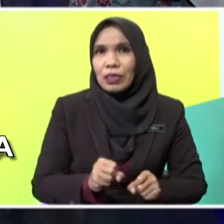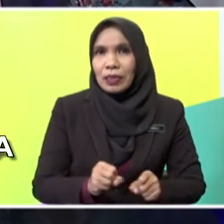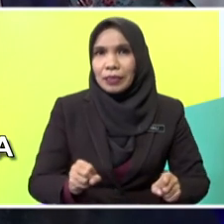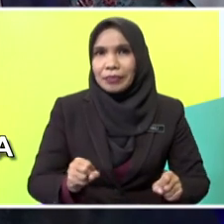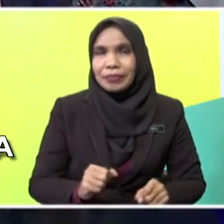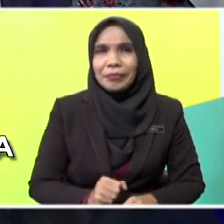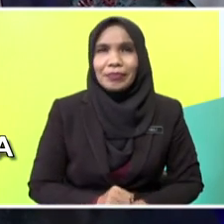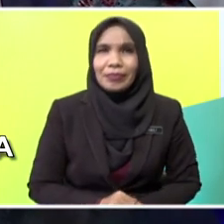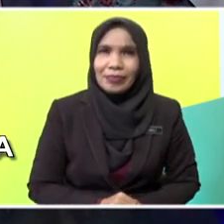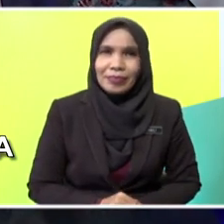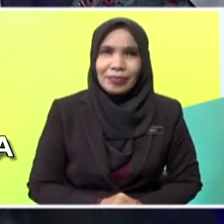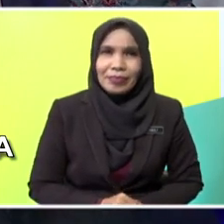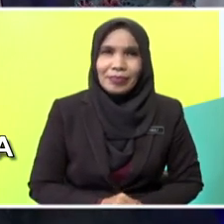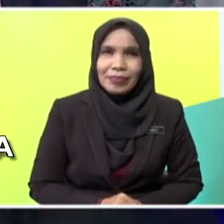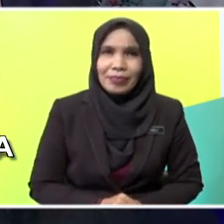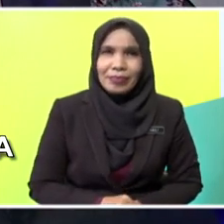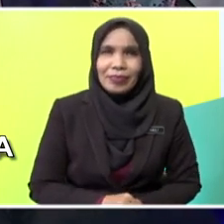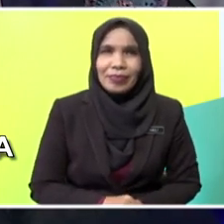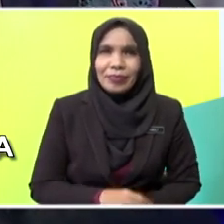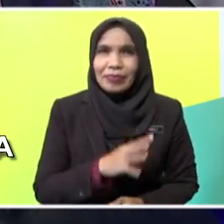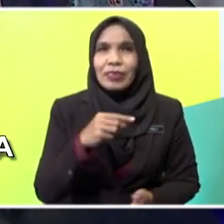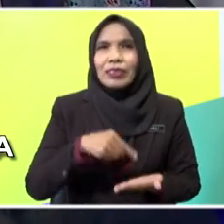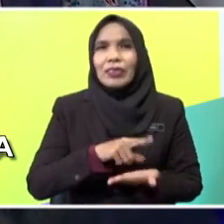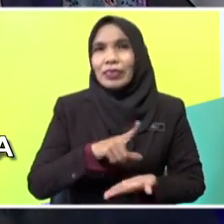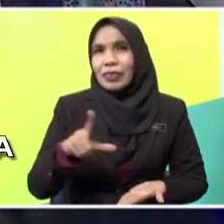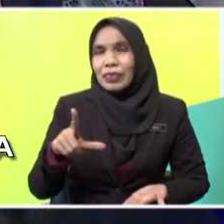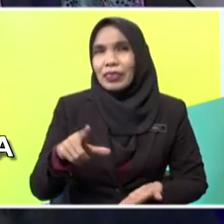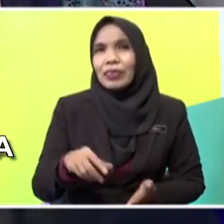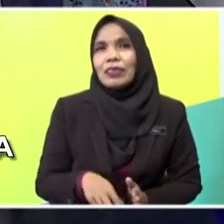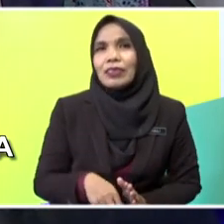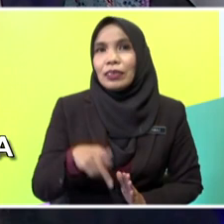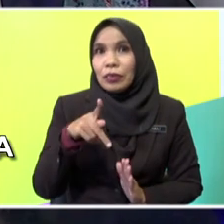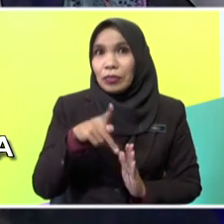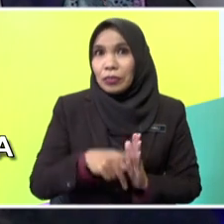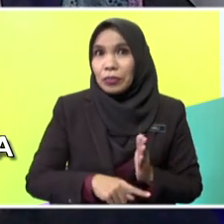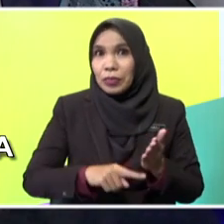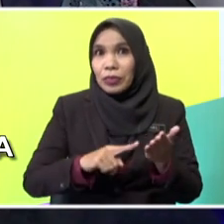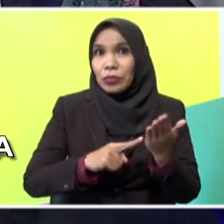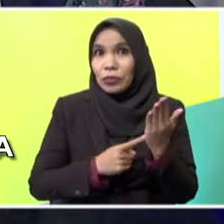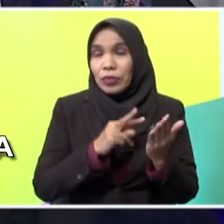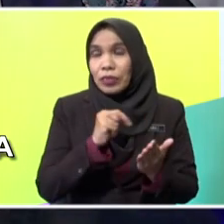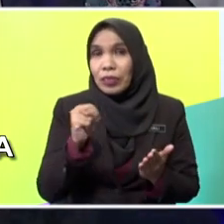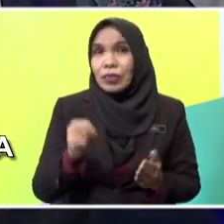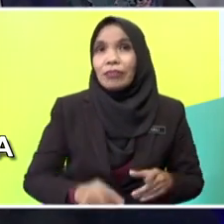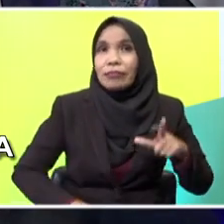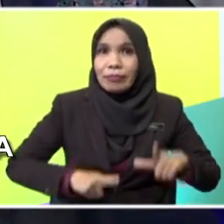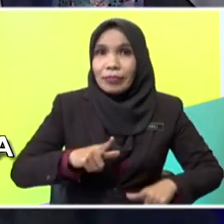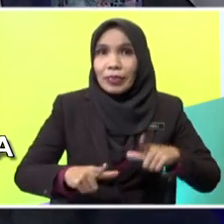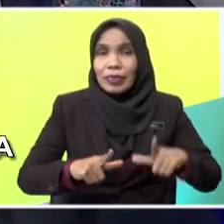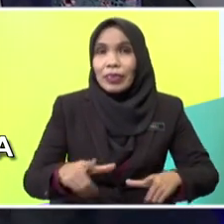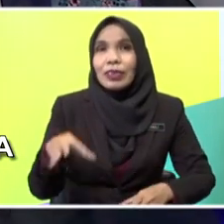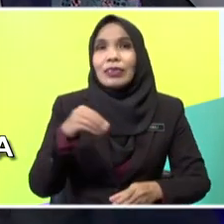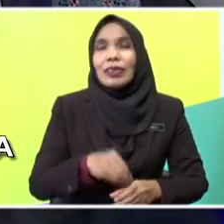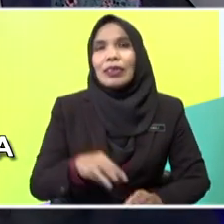Okey. Okey. Dan ini adalah permulaan langkah dalam kita menghasilkan pola